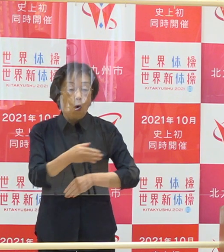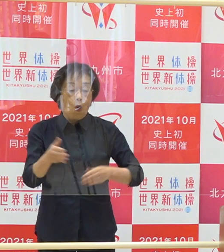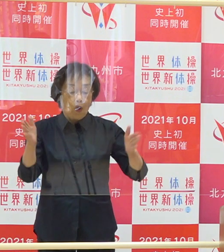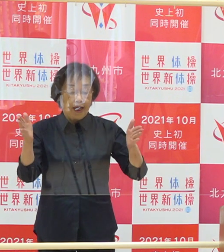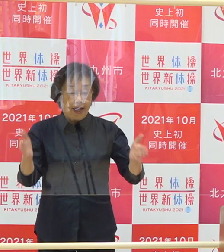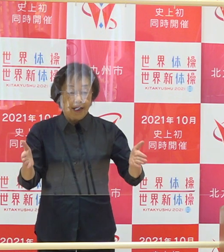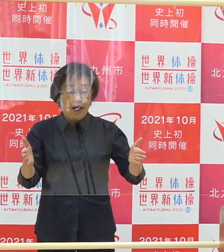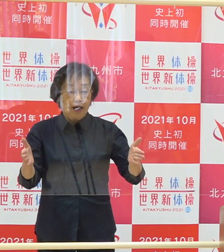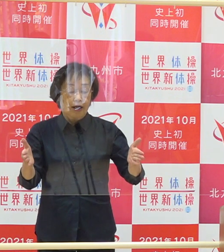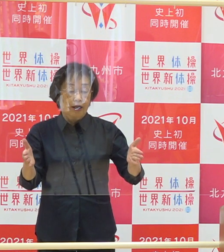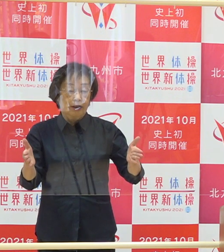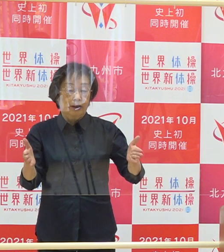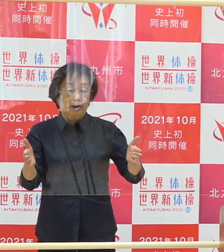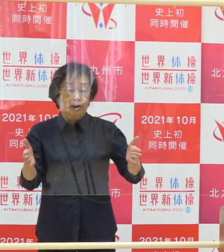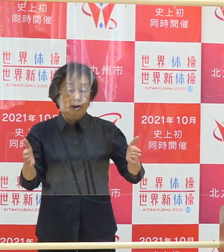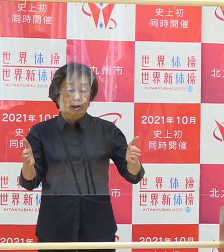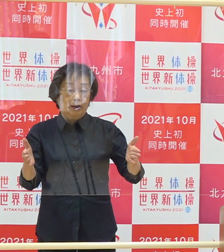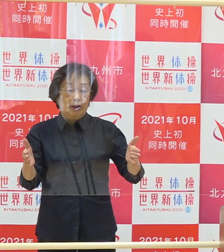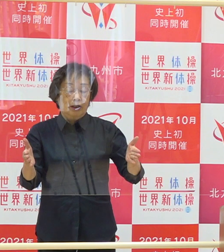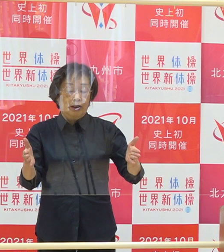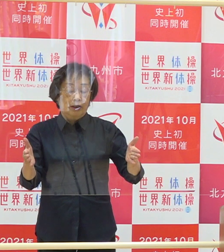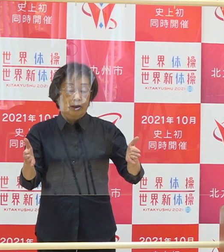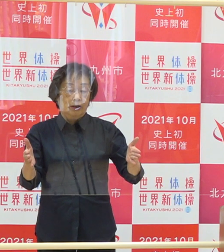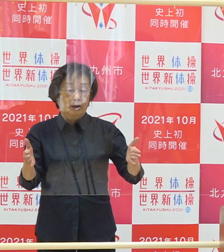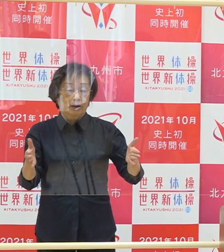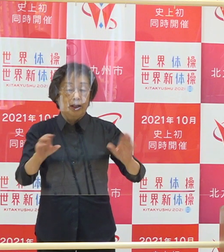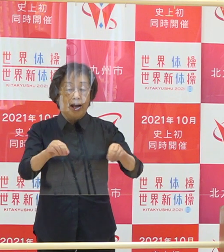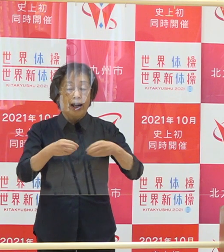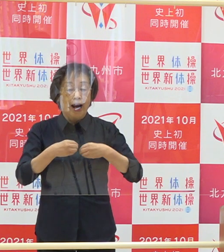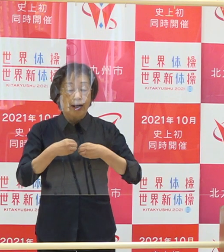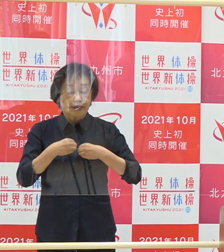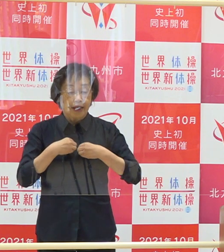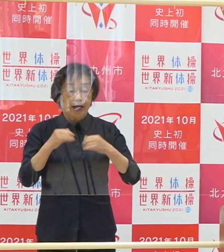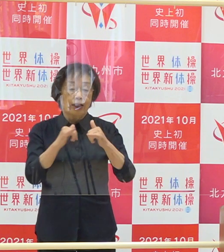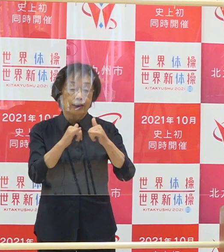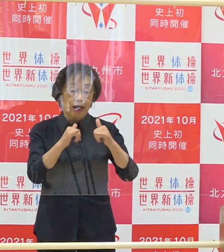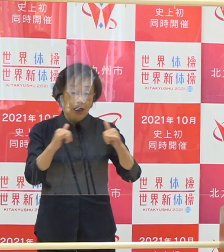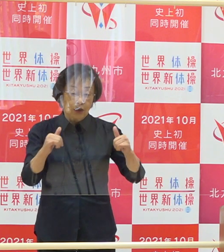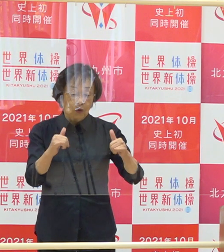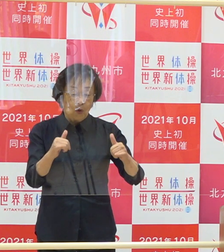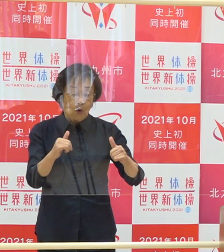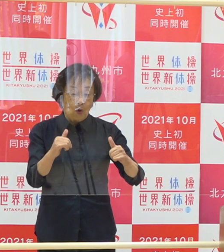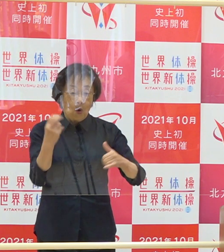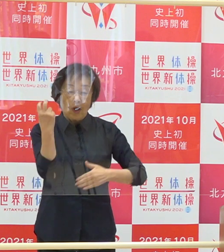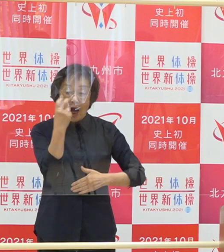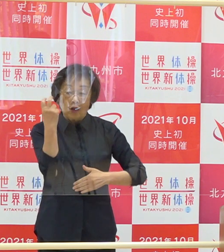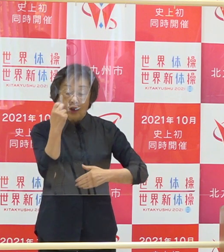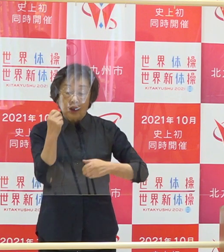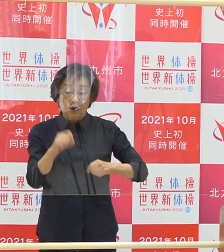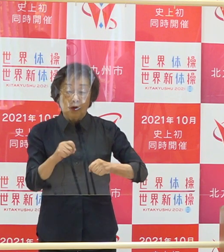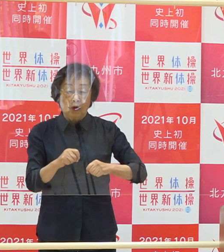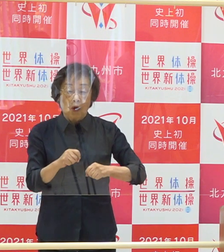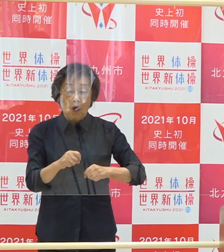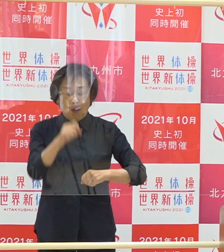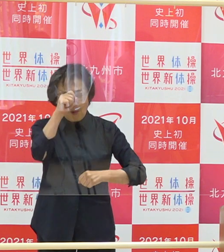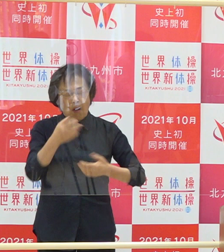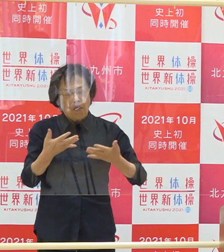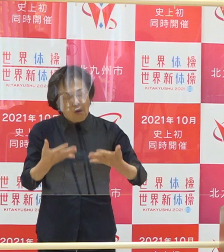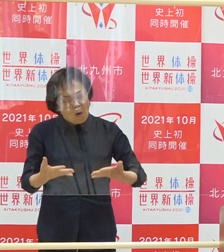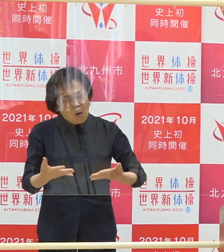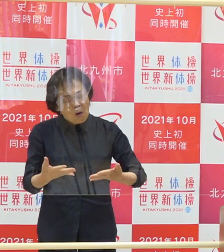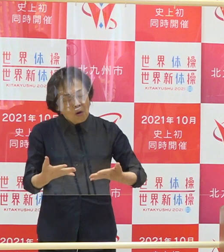ふうにこの感染された方を見ますと重症まで悪化した人は確認されており